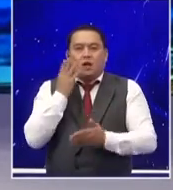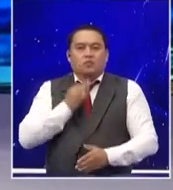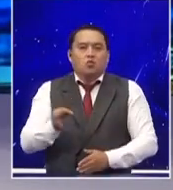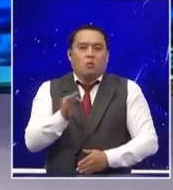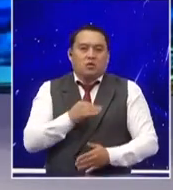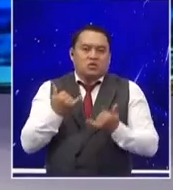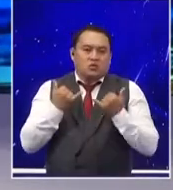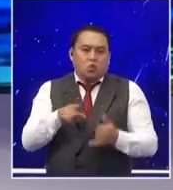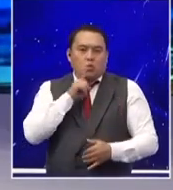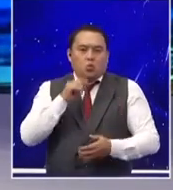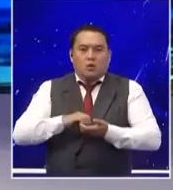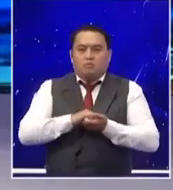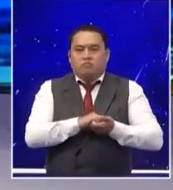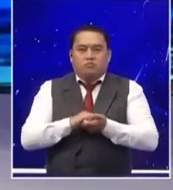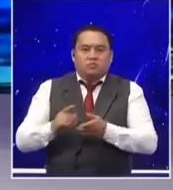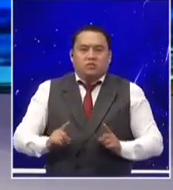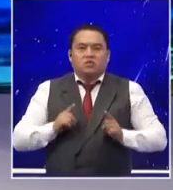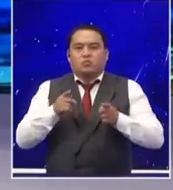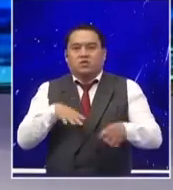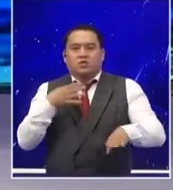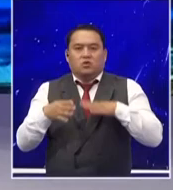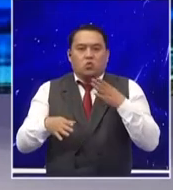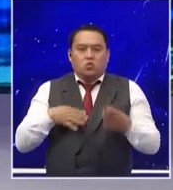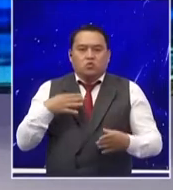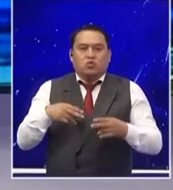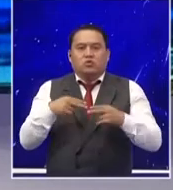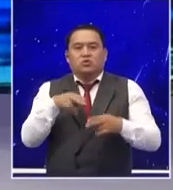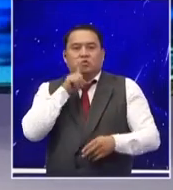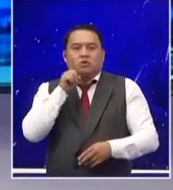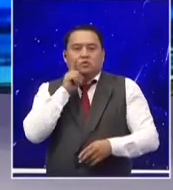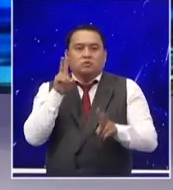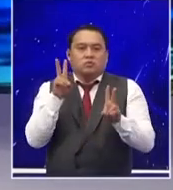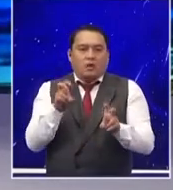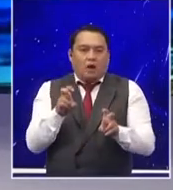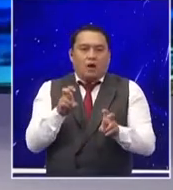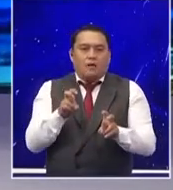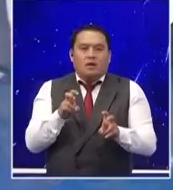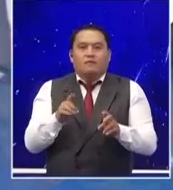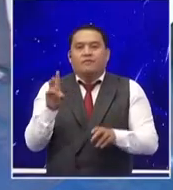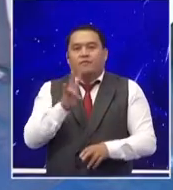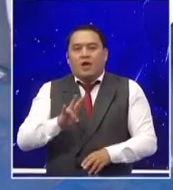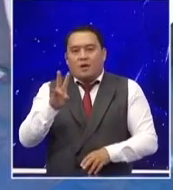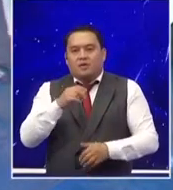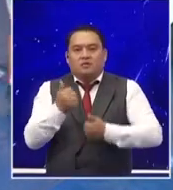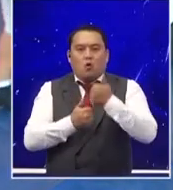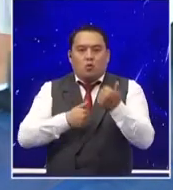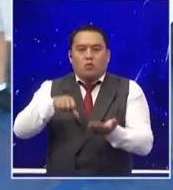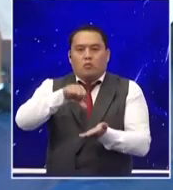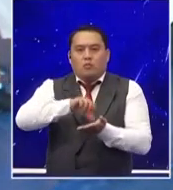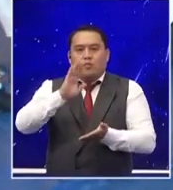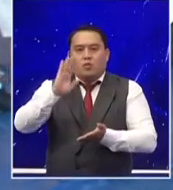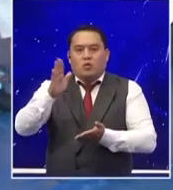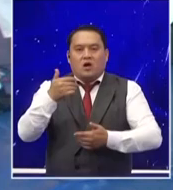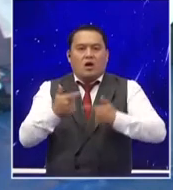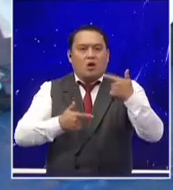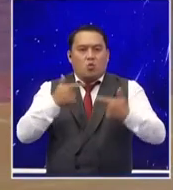сейчас юные борцы приступили к тренировкам спорткомплексе жастар на ковер ребята выйдут уже в ноябре конкуренция среди юниоров